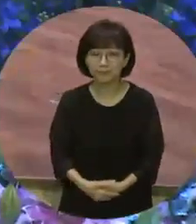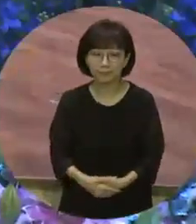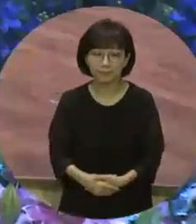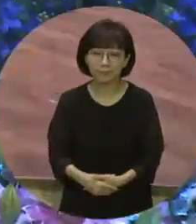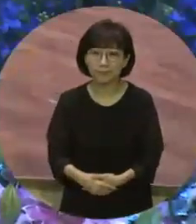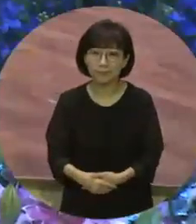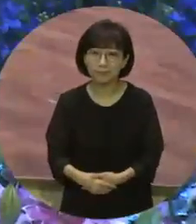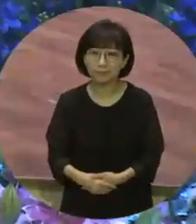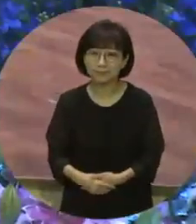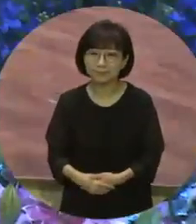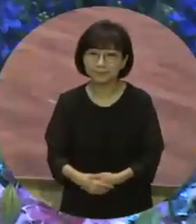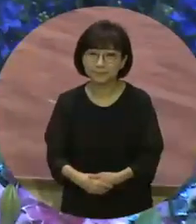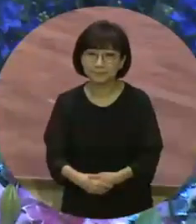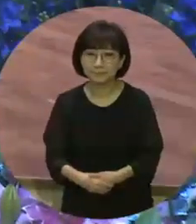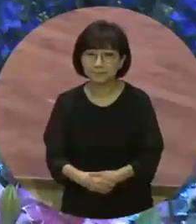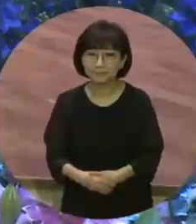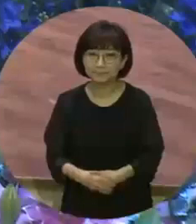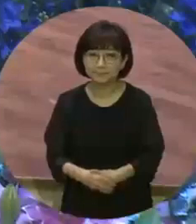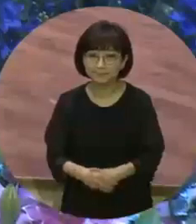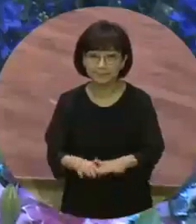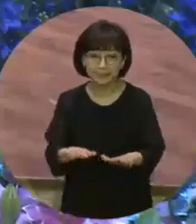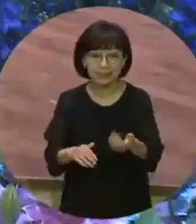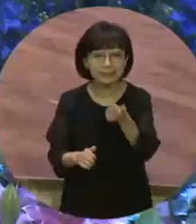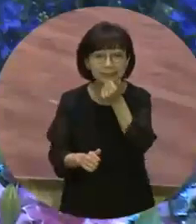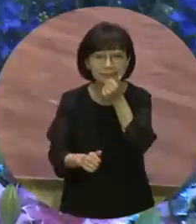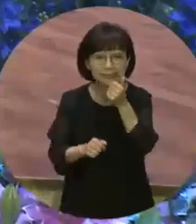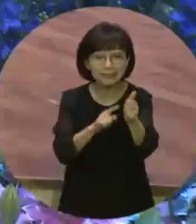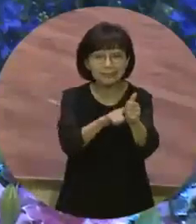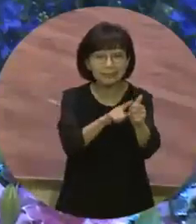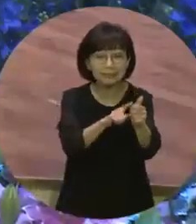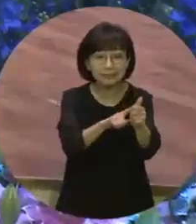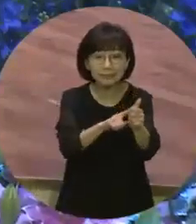본문을 통해서 우리는 이삭에게 100년의 응답을 받게